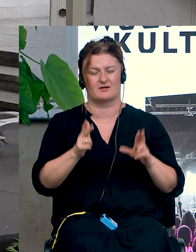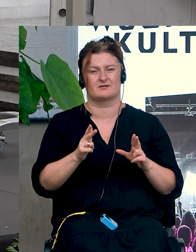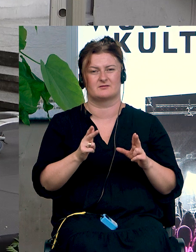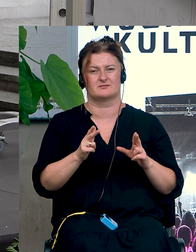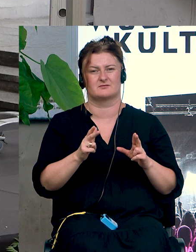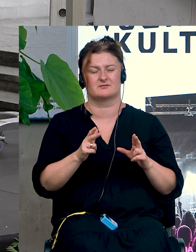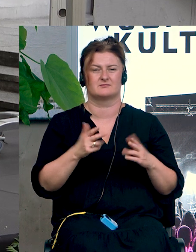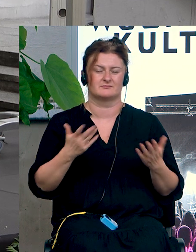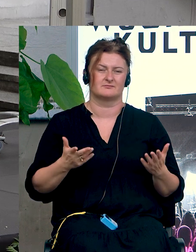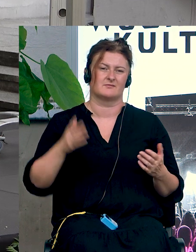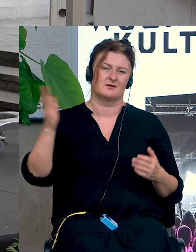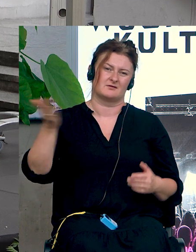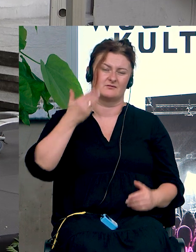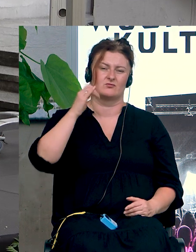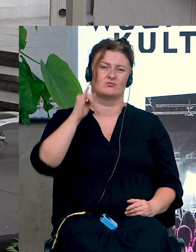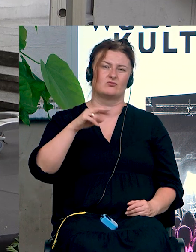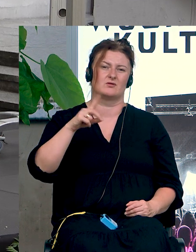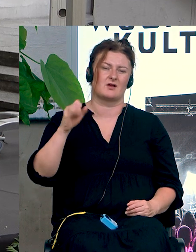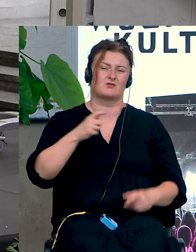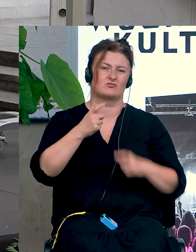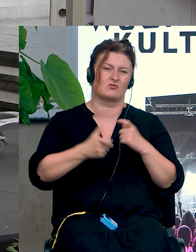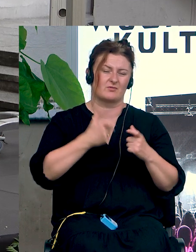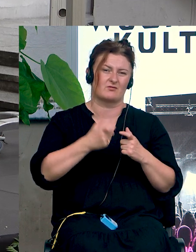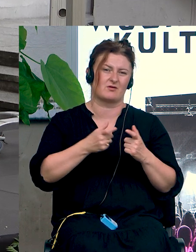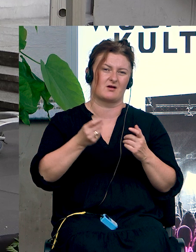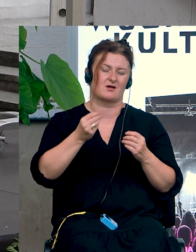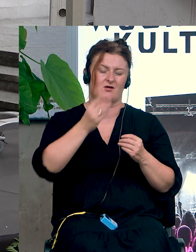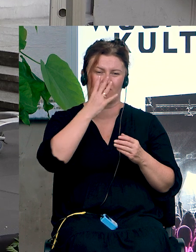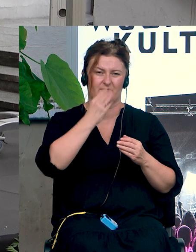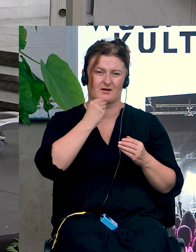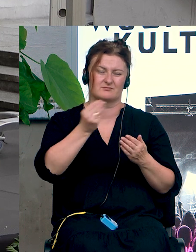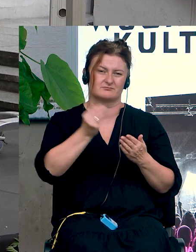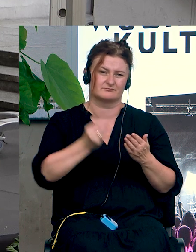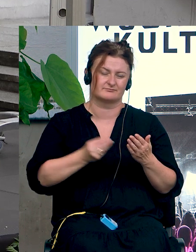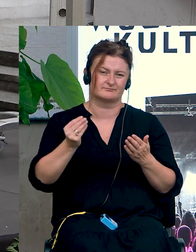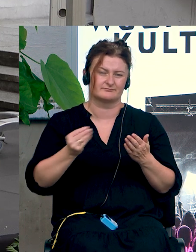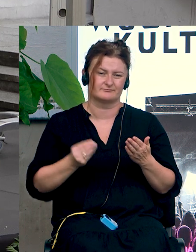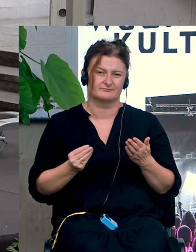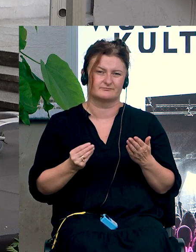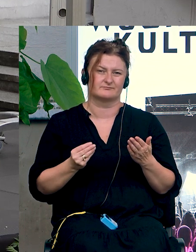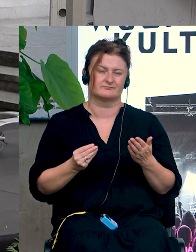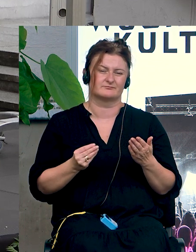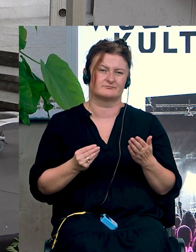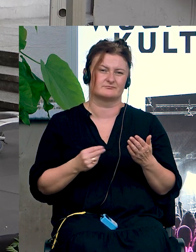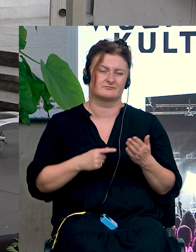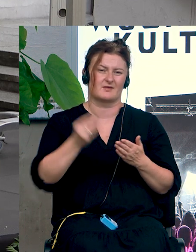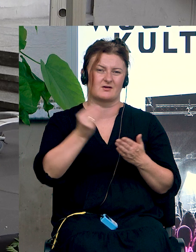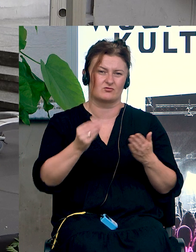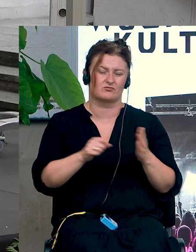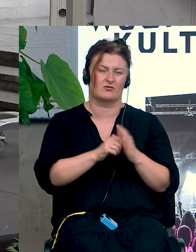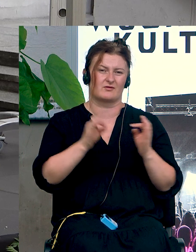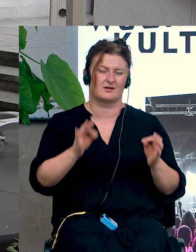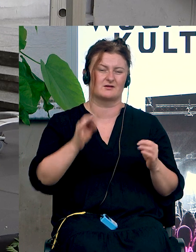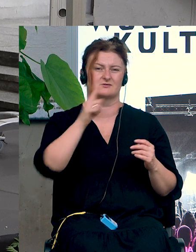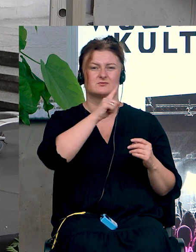Юля. Юля зробила, там є колажі, і зробила ці малюнки. І, ну, тобто ці малюнки дотепер люди собі набивають